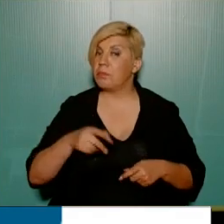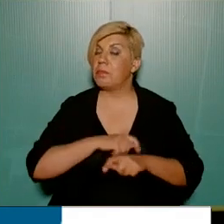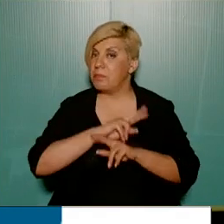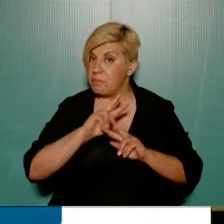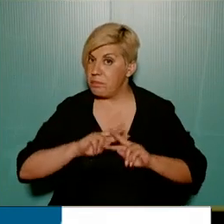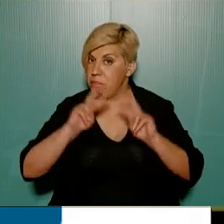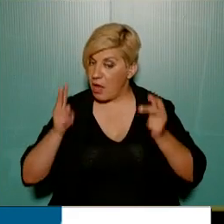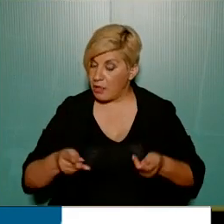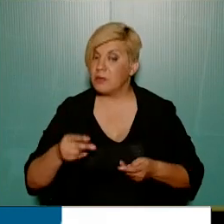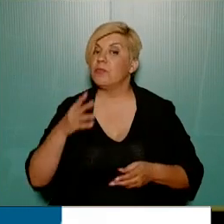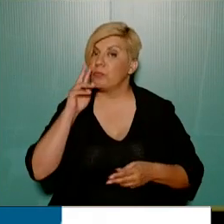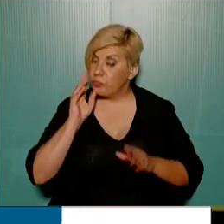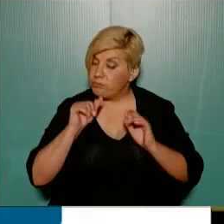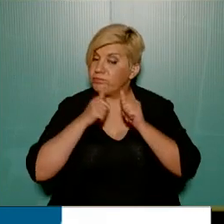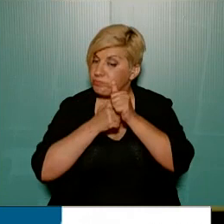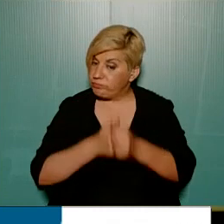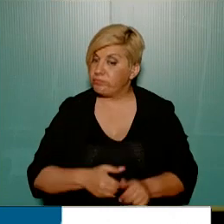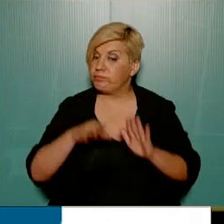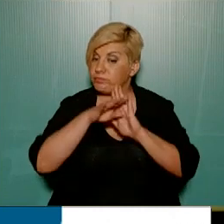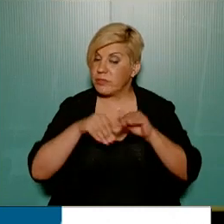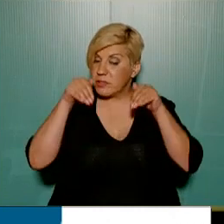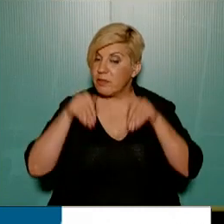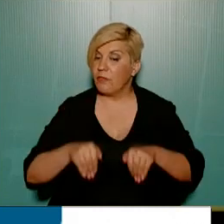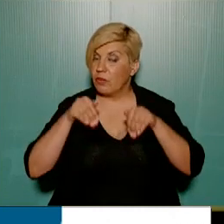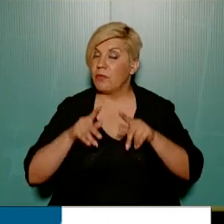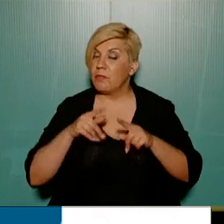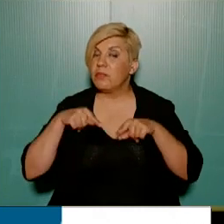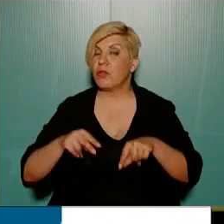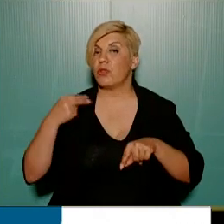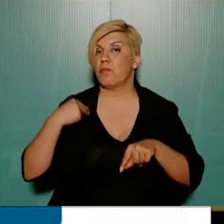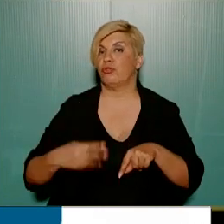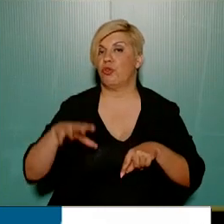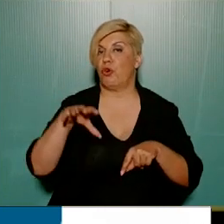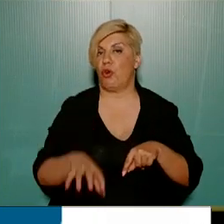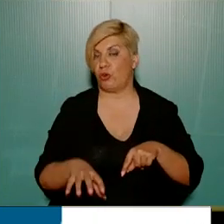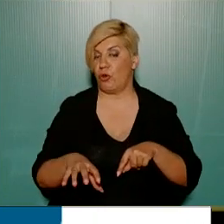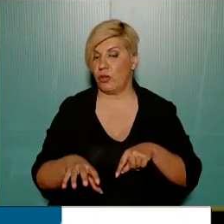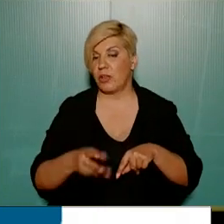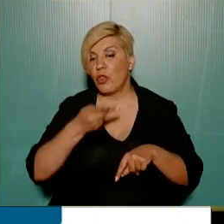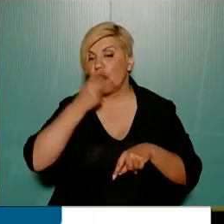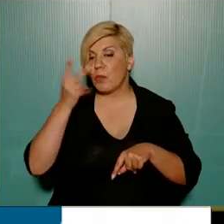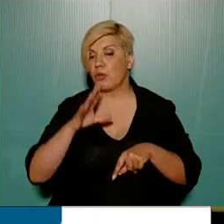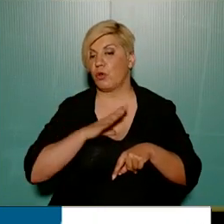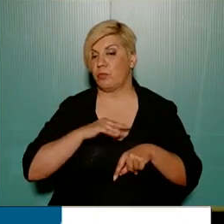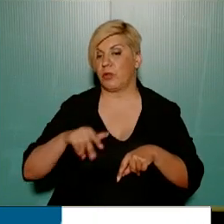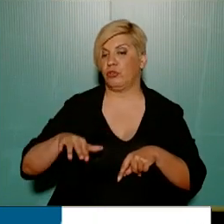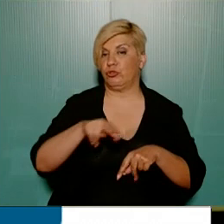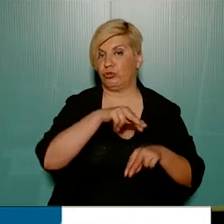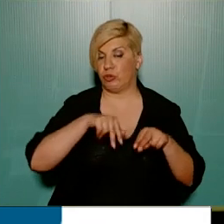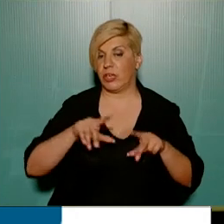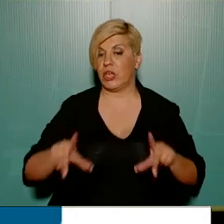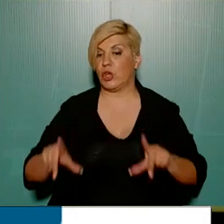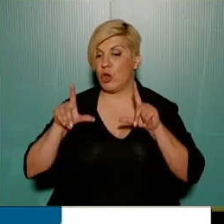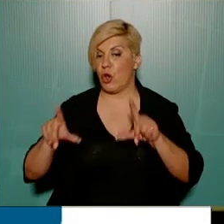επιχειρηματιών που τηρούν τα προβλεπόμενα, σεβόμενοι παράλληλα τον δημόσιο χώρο και τα δικαιώματα των πεζών.